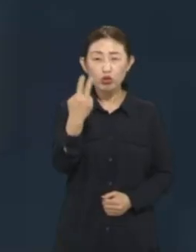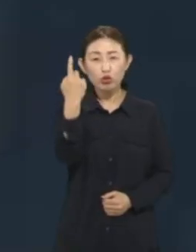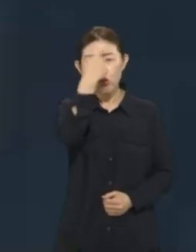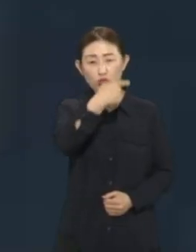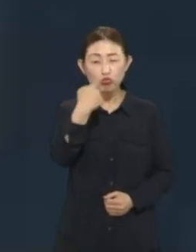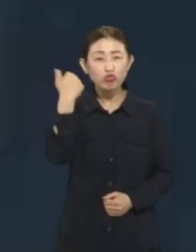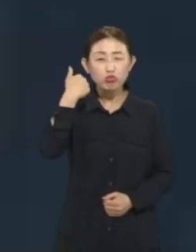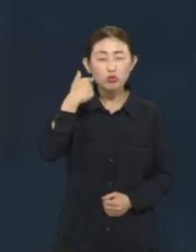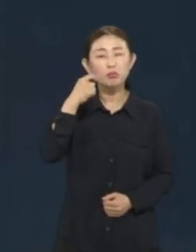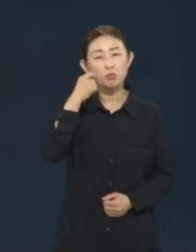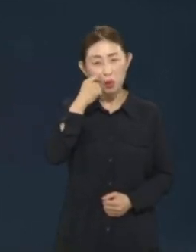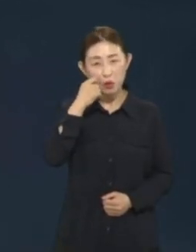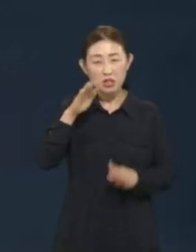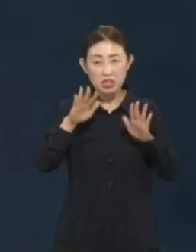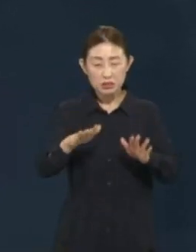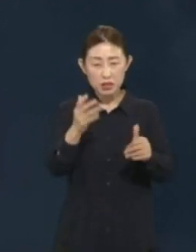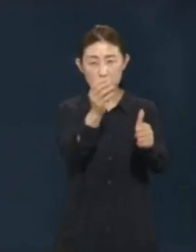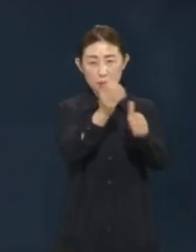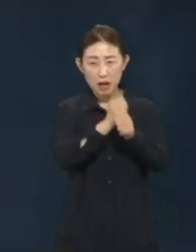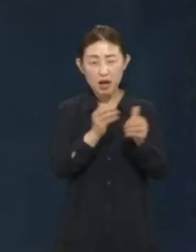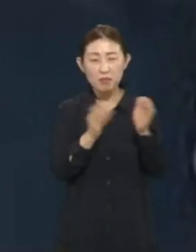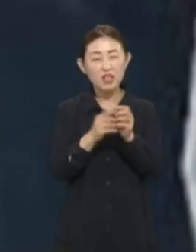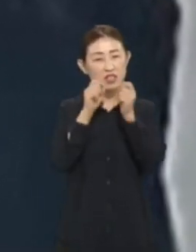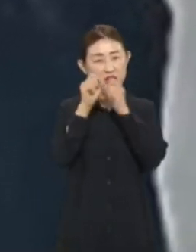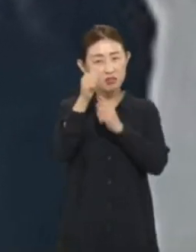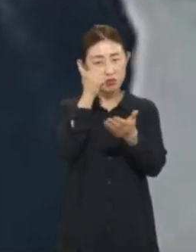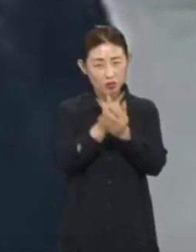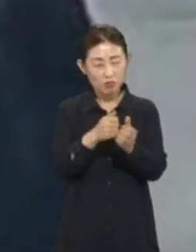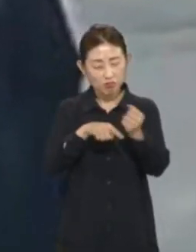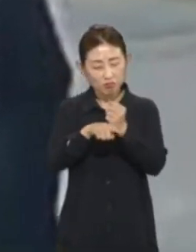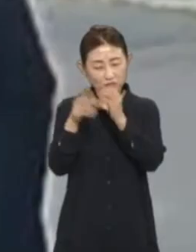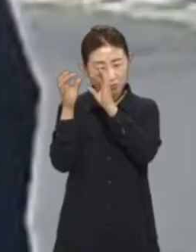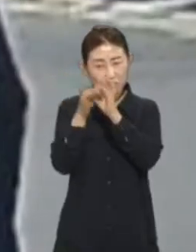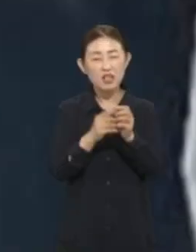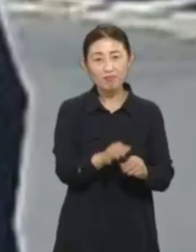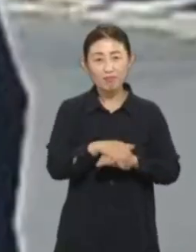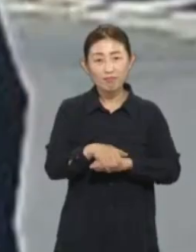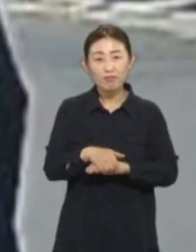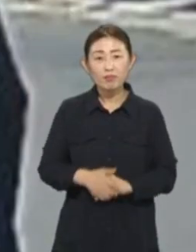않았고 검거하는 대로 사기혐의를 적용해 수사를 이어갈 방침입니다